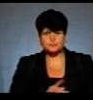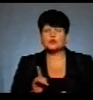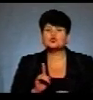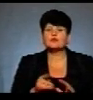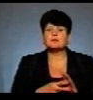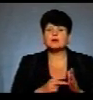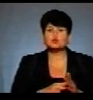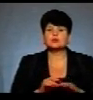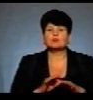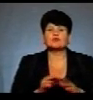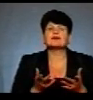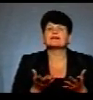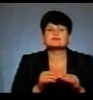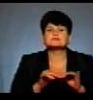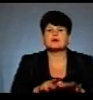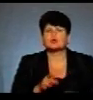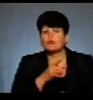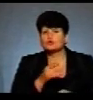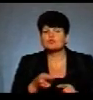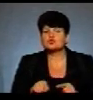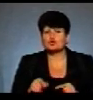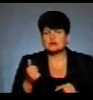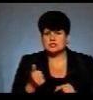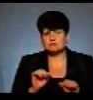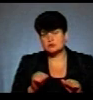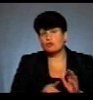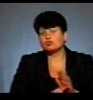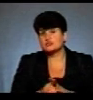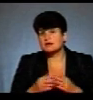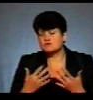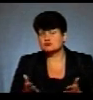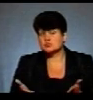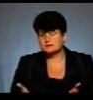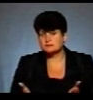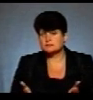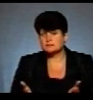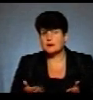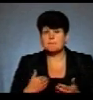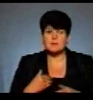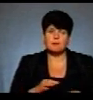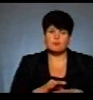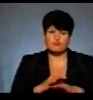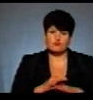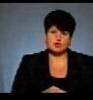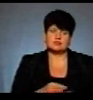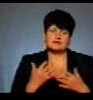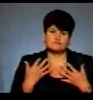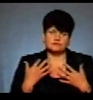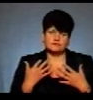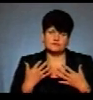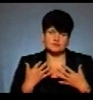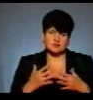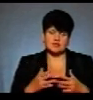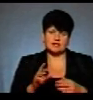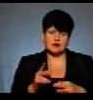ви плануєте проводити? Які заходи впродовж цього тижня? Можливо, ви вже почали, оскільки сьогодні? Ми проводили заходи, так як і ви